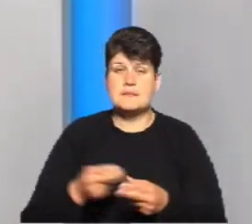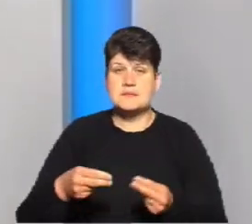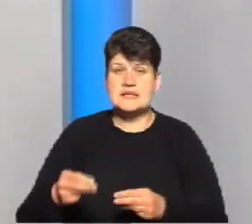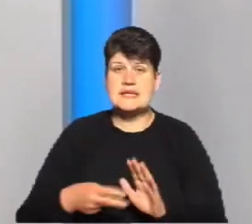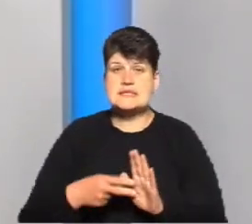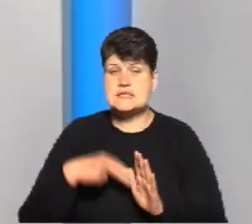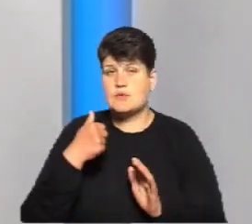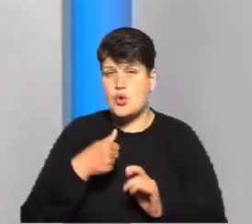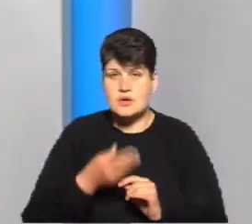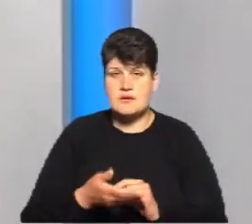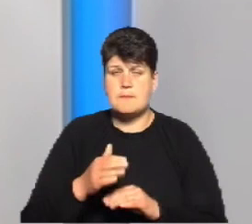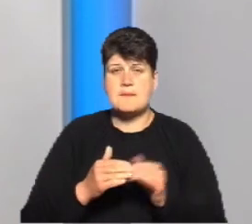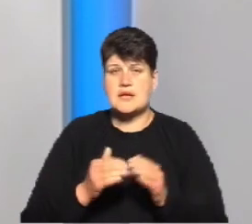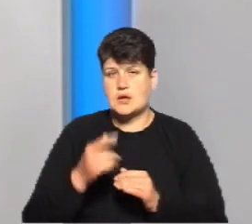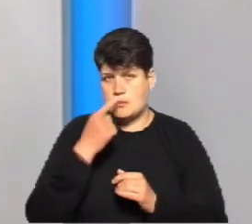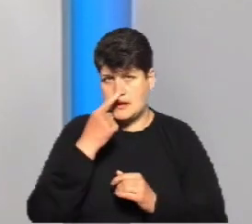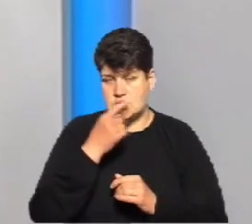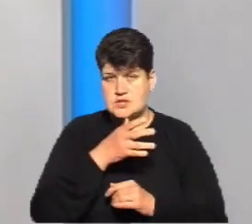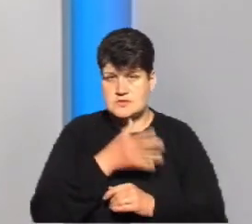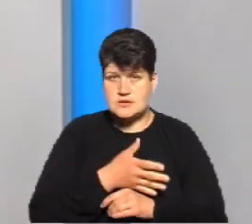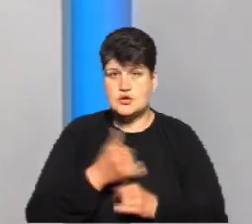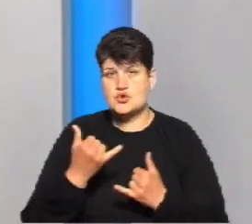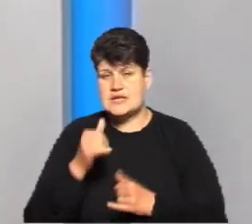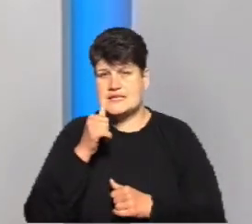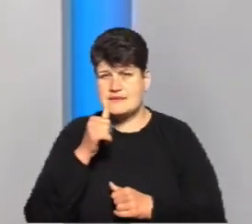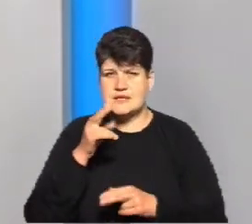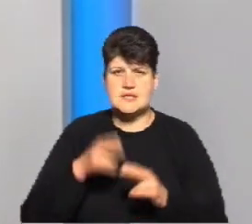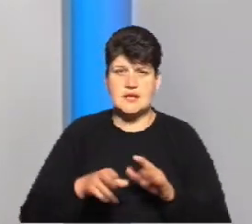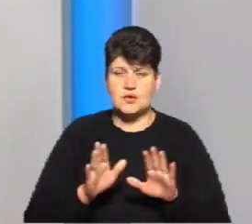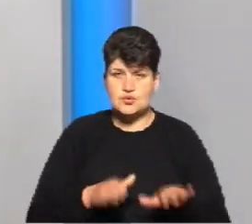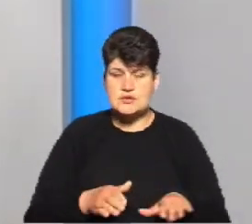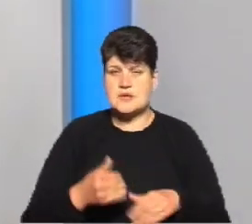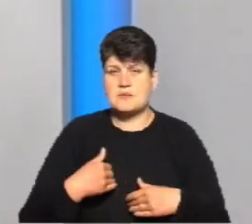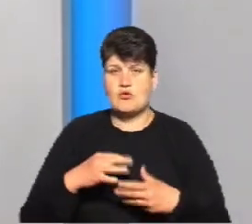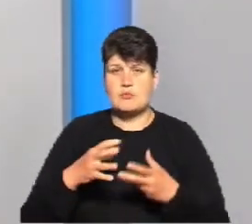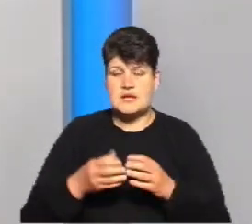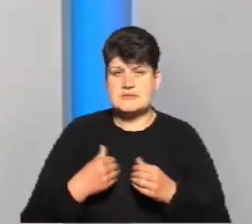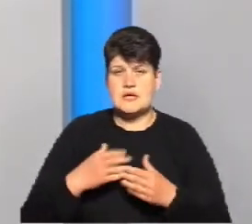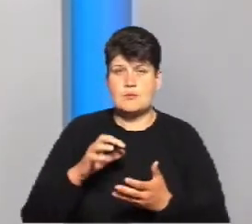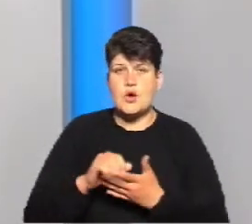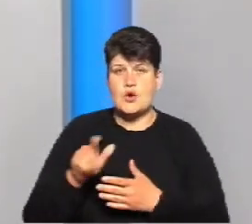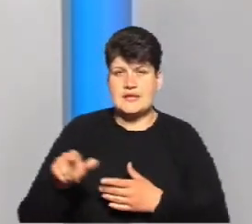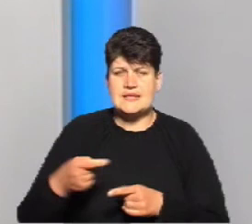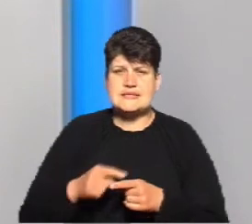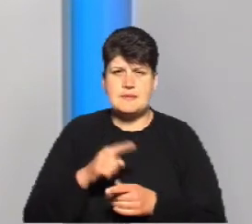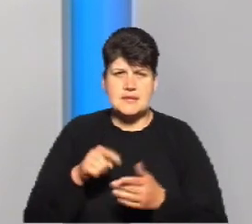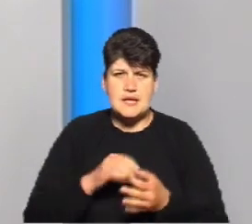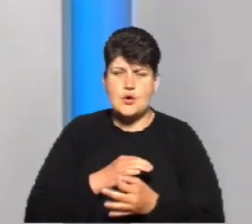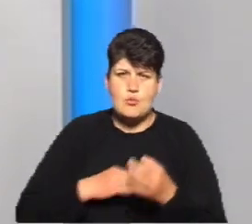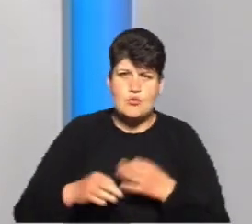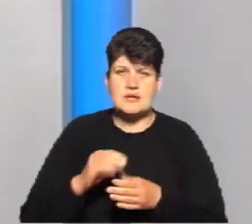практично найближчим часом, як не сьогодні, то завтра вони закінчуються. І ми, в принципі, з нашими орендарями вже це питання обговорили, написали їм всім